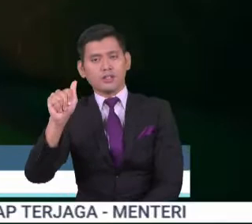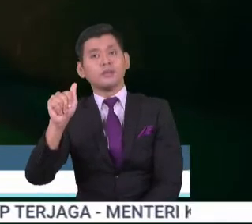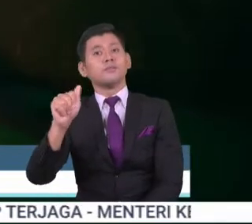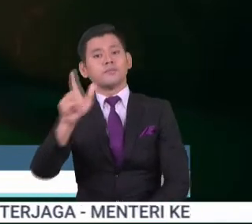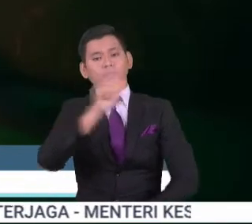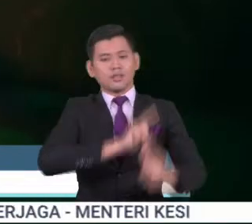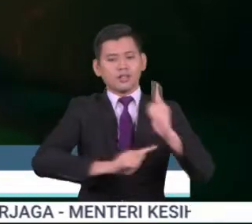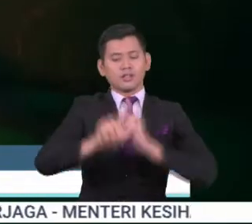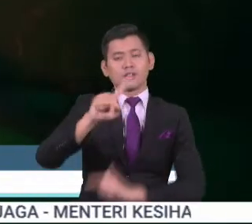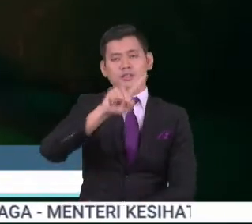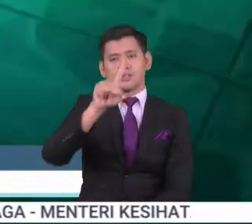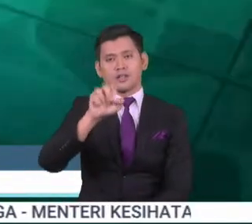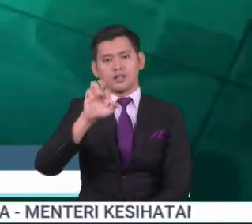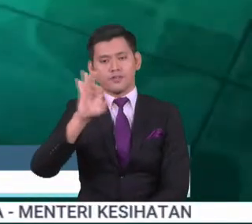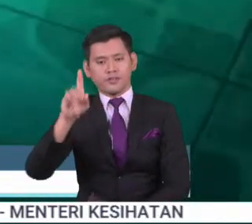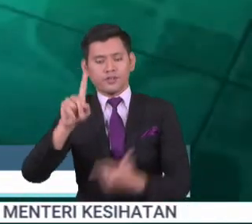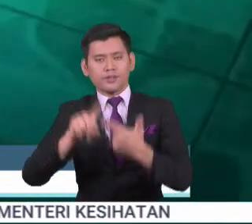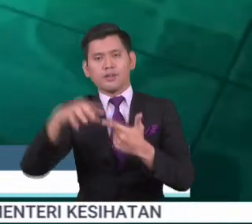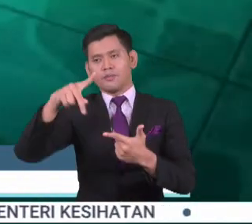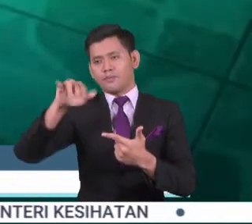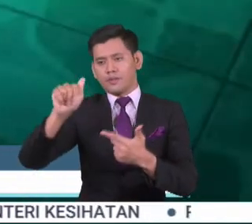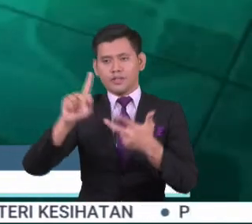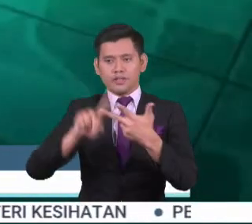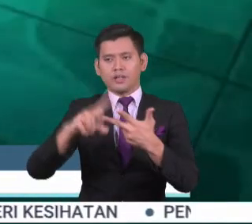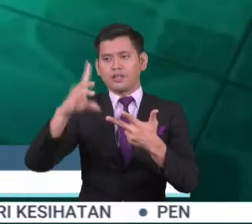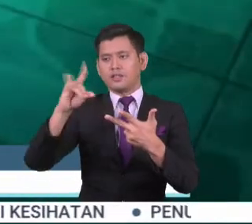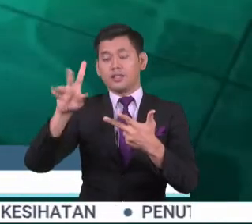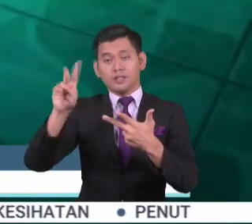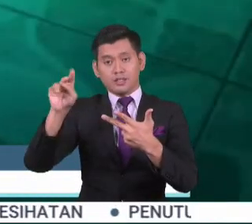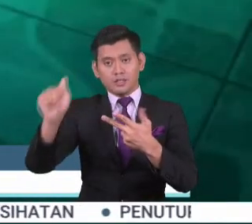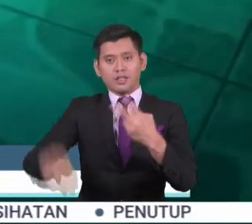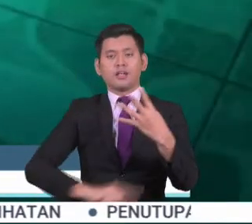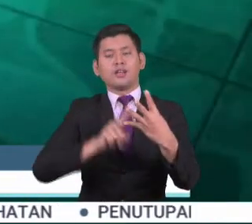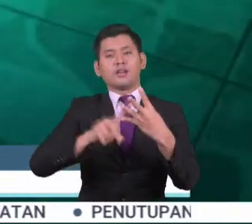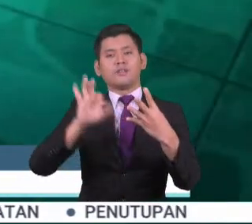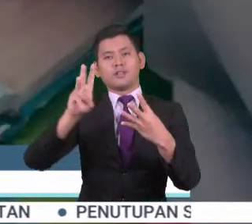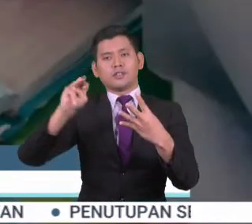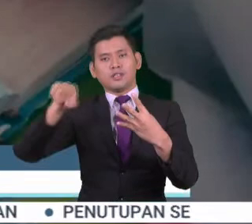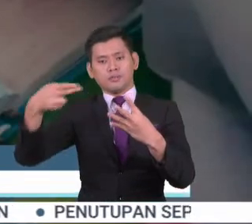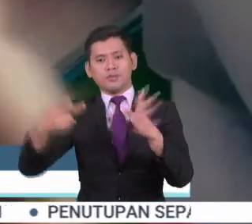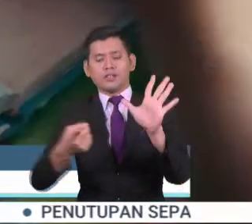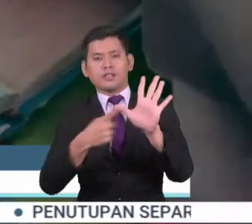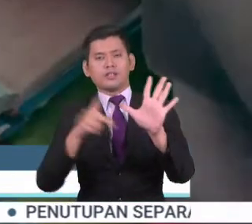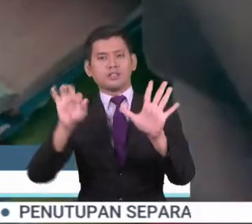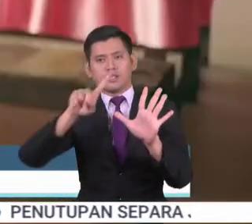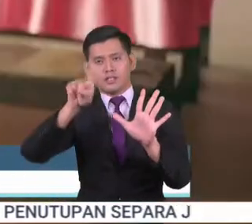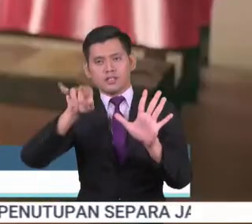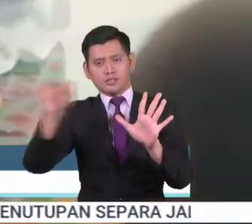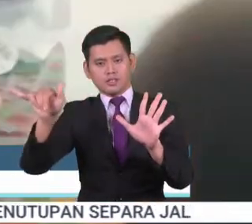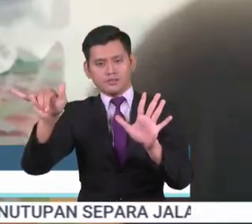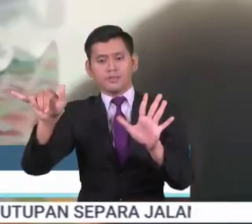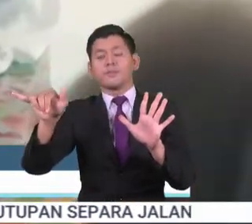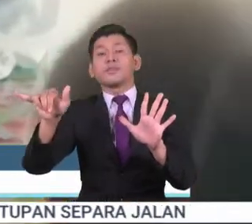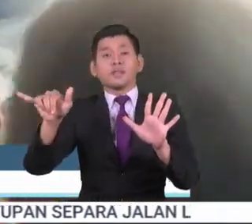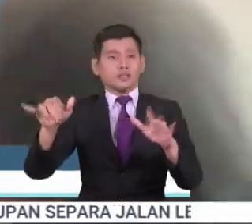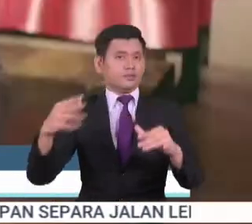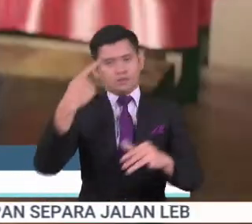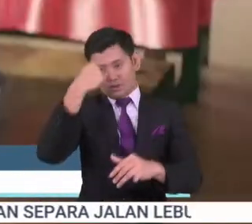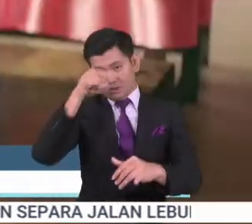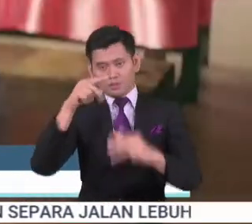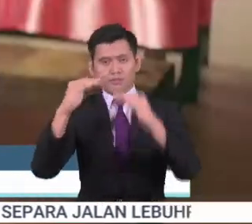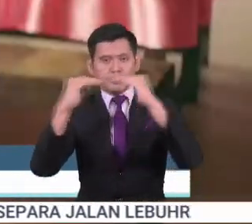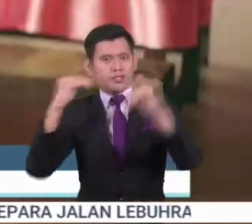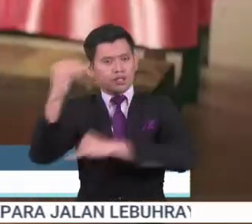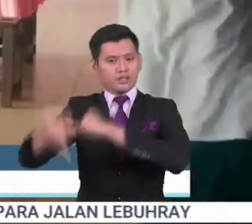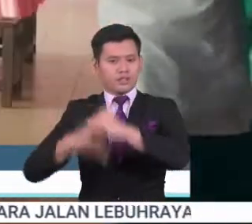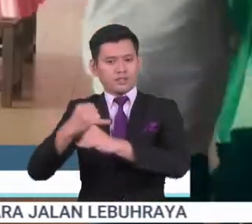dibintangi Zafrin Zairizal, Pika, Dina Ezral, Fatima Abu Bakar dan Shehizi Sam. Di peringkat antarabangsa, filem